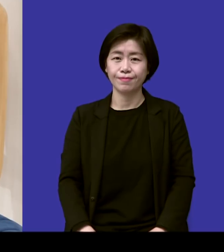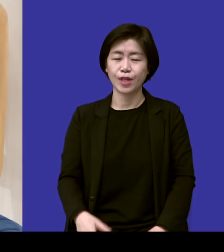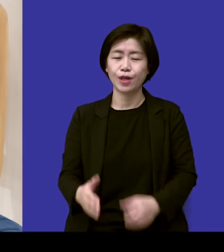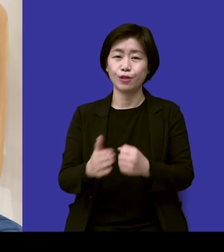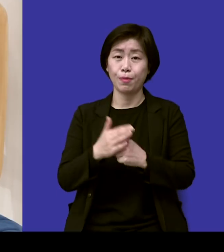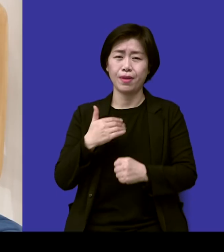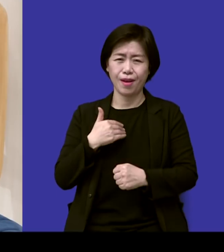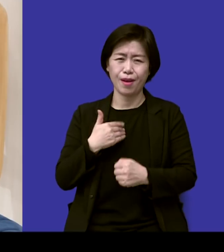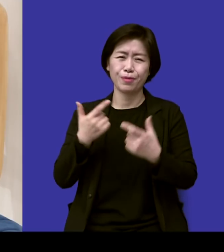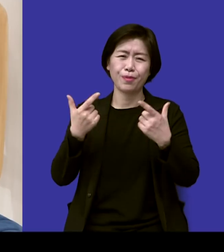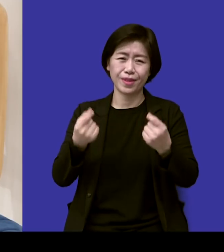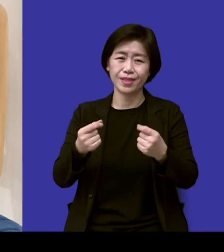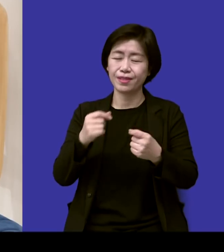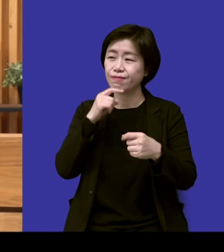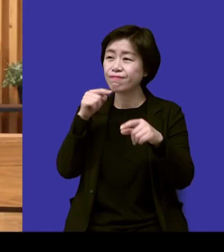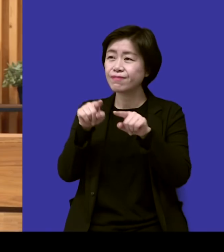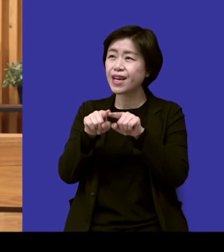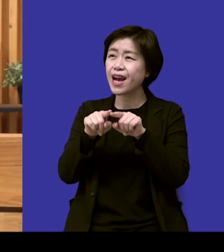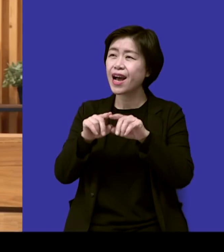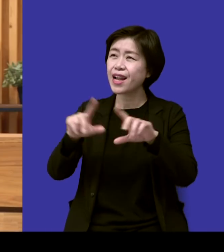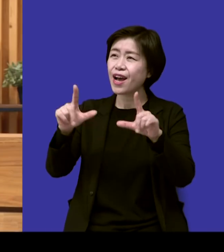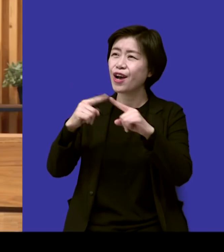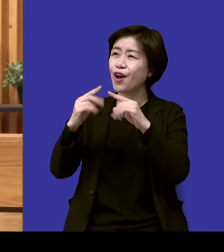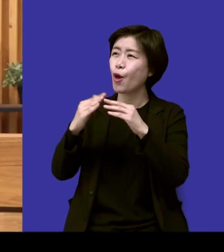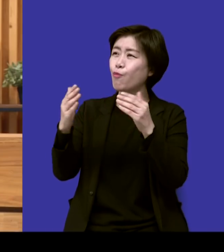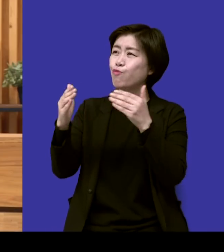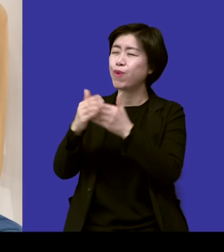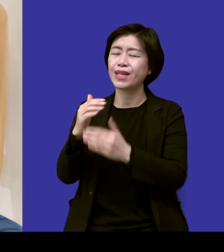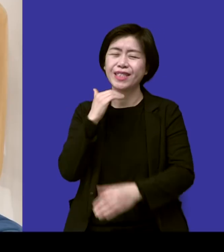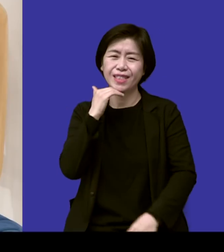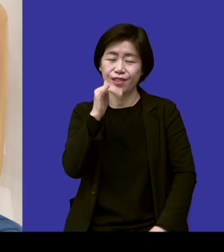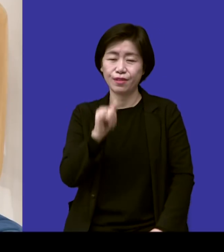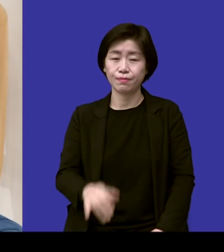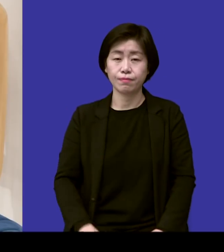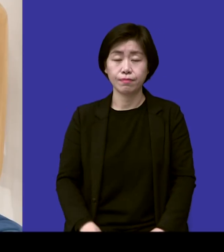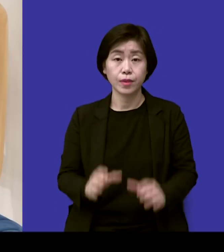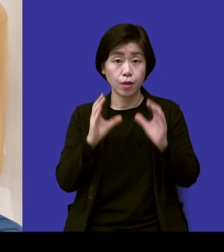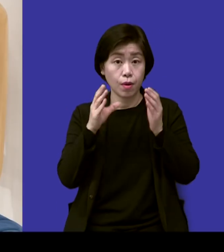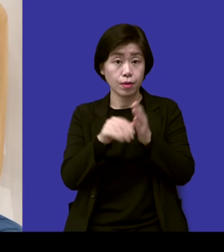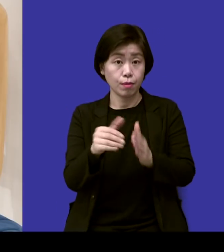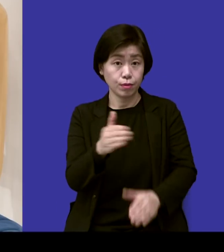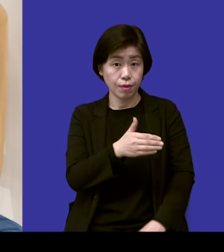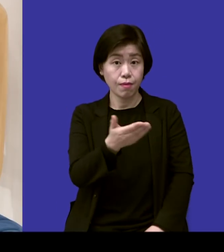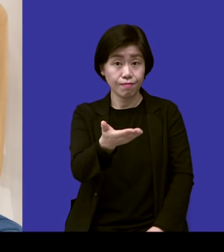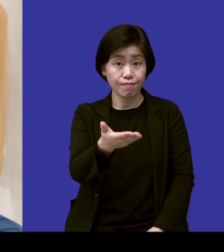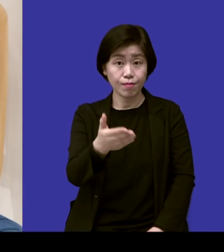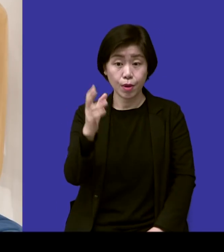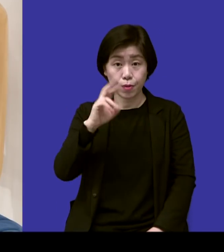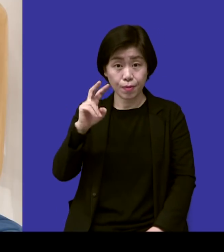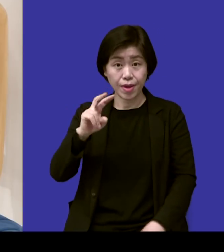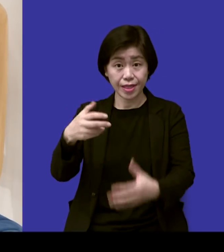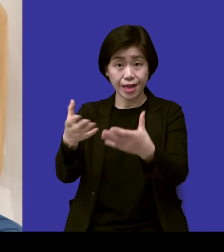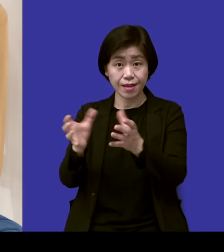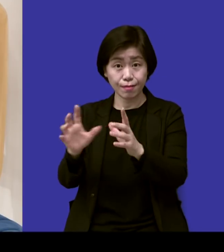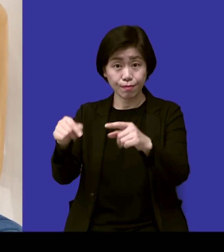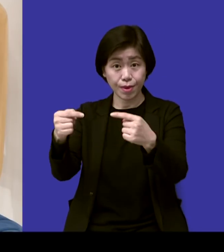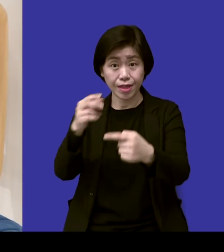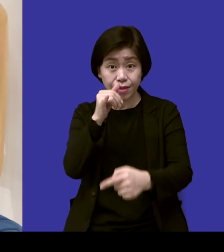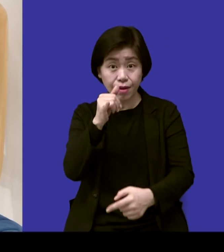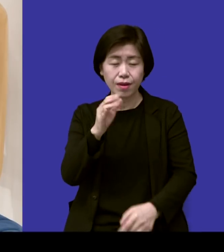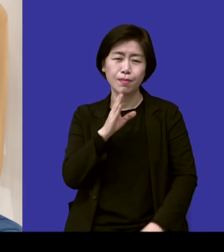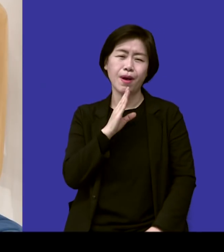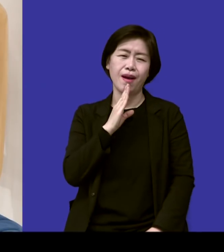막 기다릴 정도로. 예, 예. 어릴 때부터 찬양 인도하고 했어요? 근데 저는 사실 예. 그 노래하는 걸 너무 좋아했기 때문에